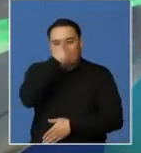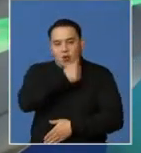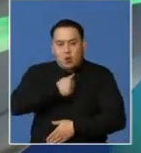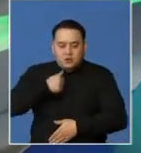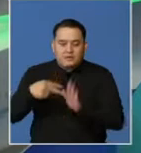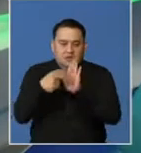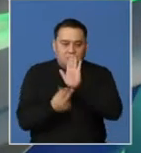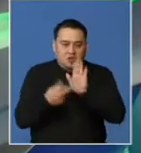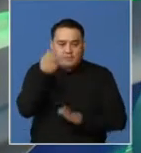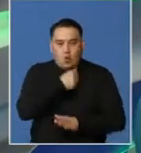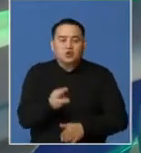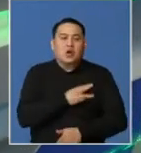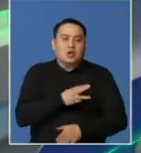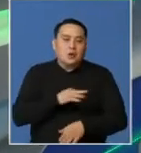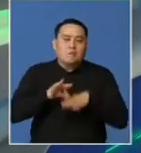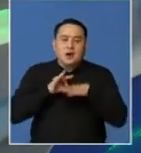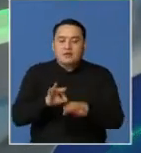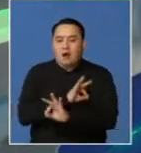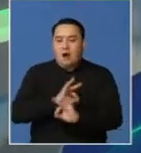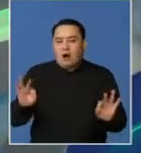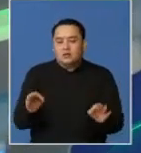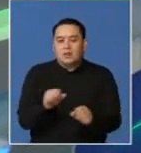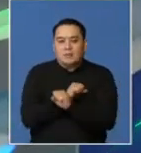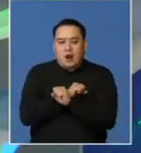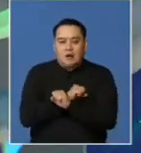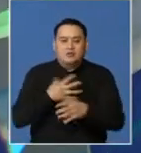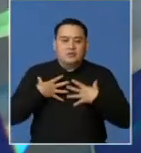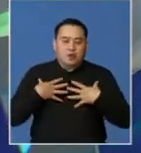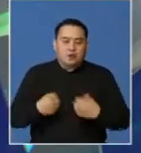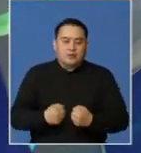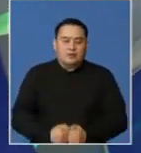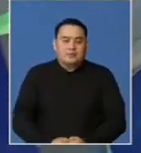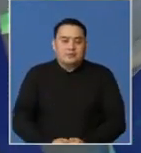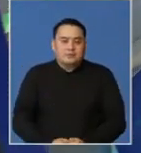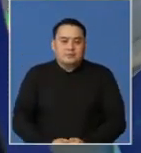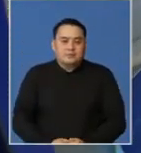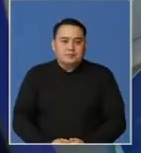2018 год. Желаю всем провести отличные выходные. Всего доброго.